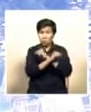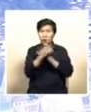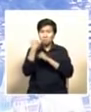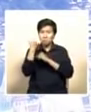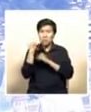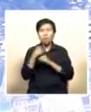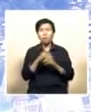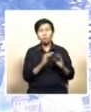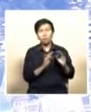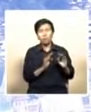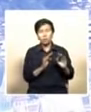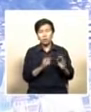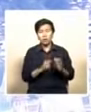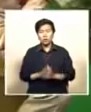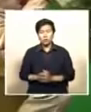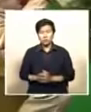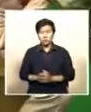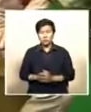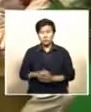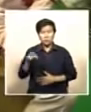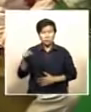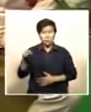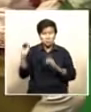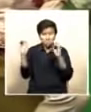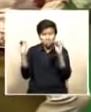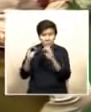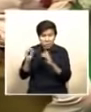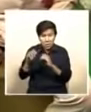หน้ากากอยู่ในสต็อก200 ล้านชิ้น